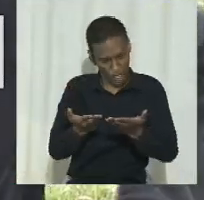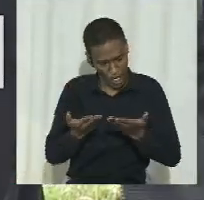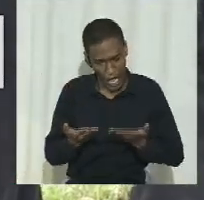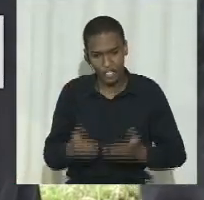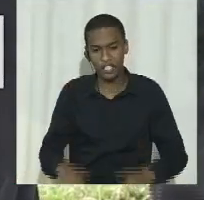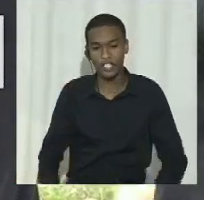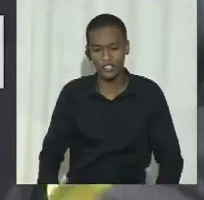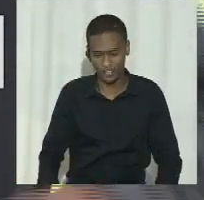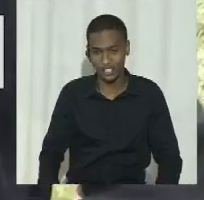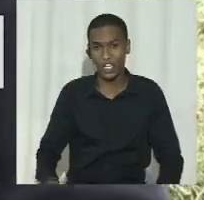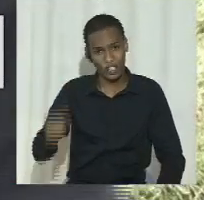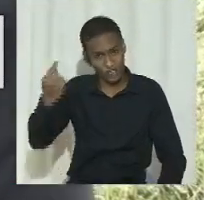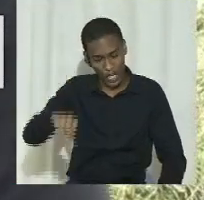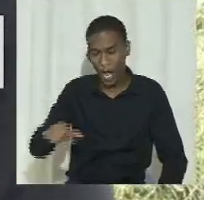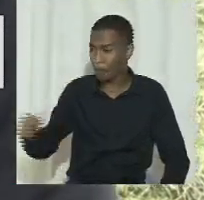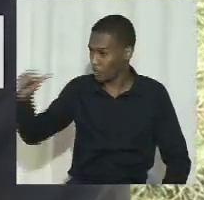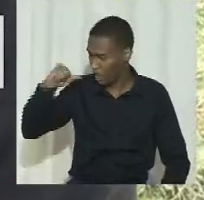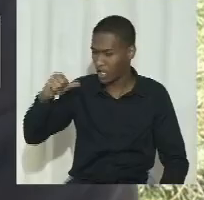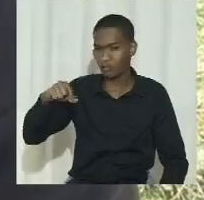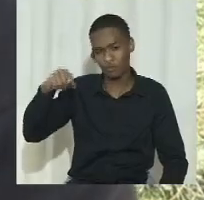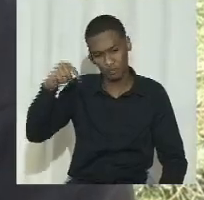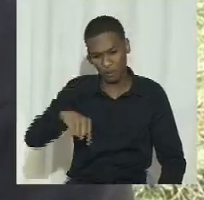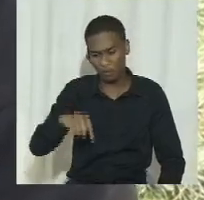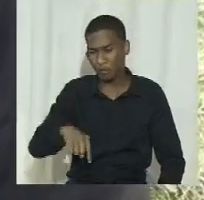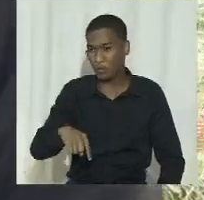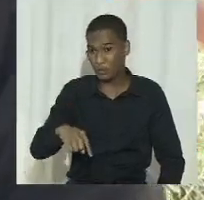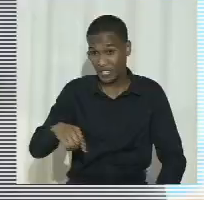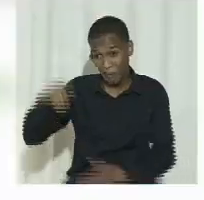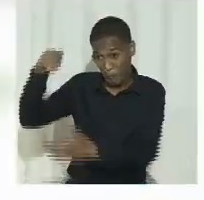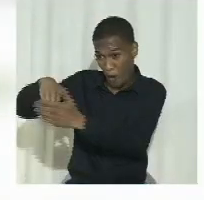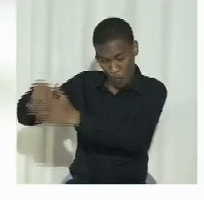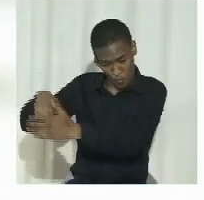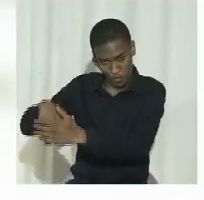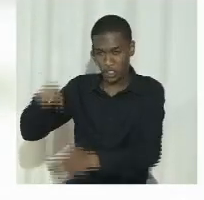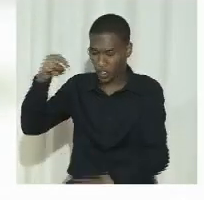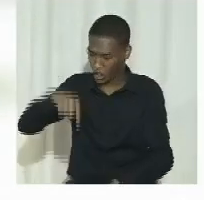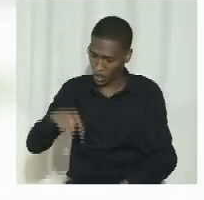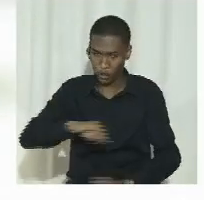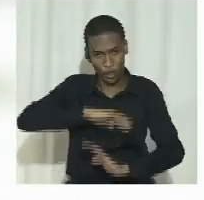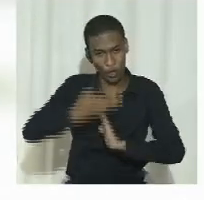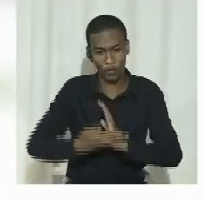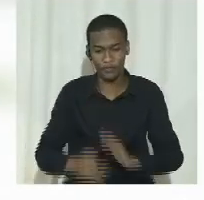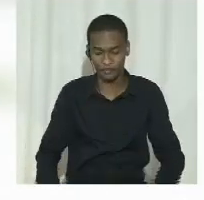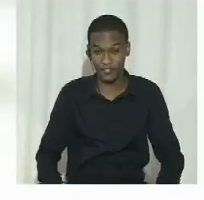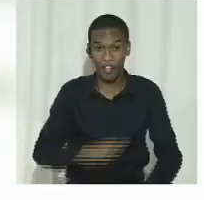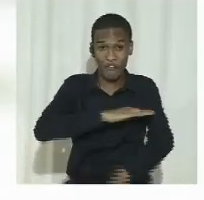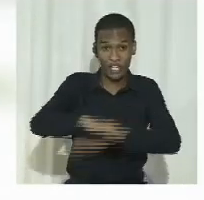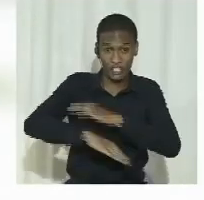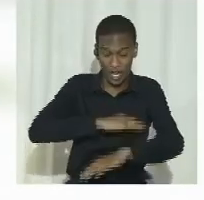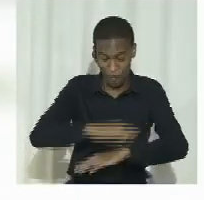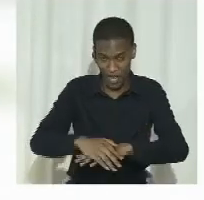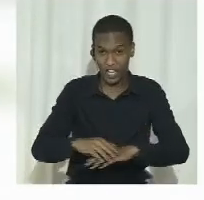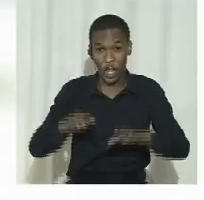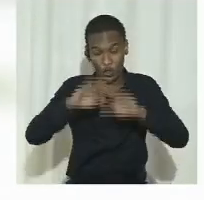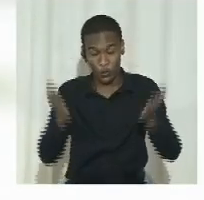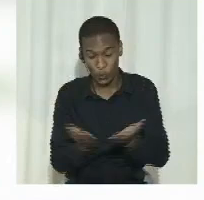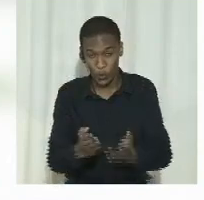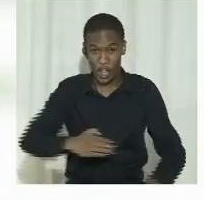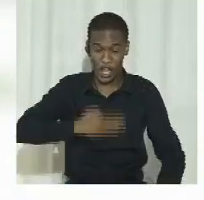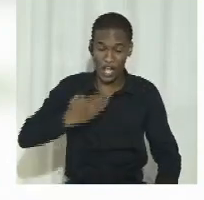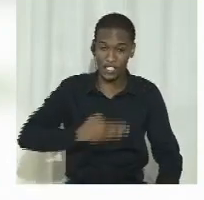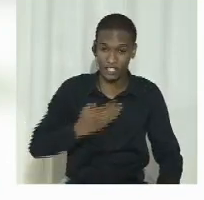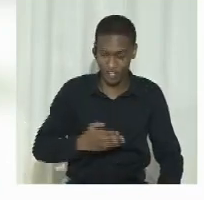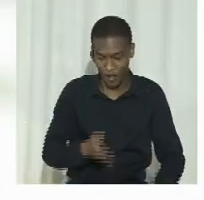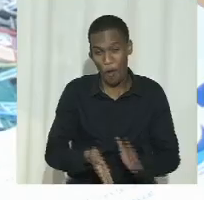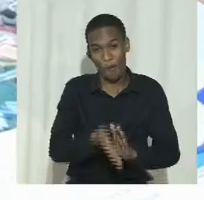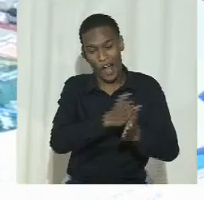Tena ilaina ny rano satria tsy ampy fa ny aty tsatsatsaja ho mpamboly. Fahasalamana, tontolo iainana, fahadiovan'ny tanàn-dehibe dia